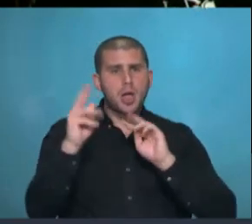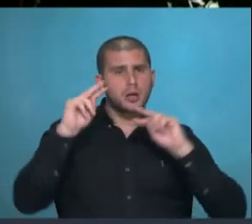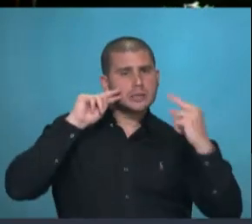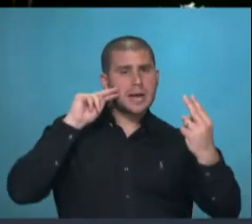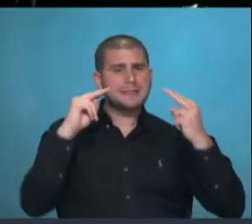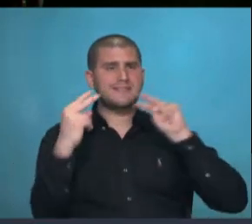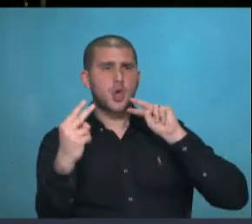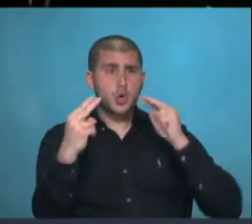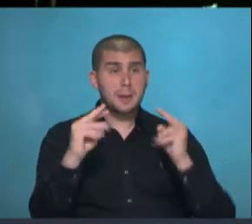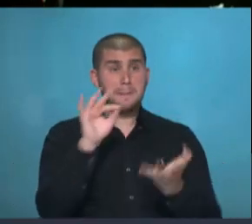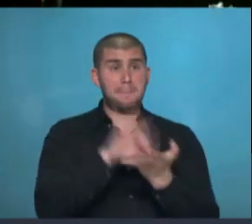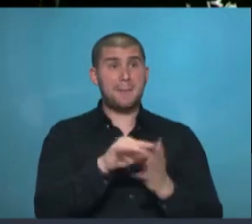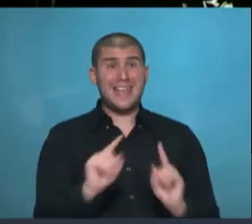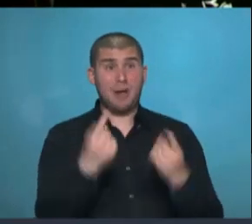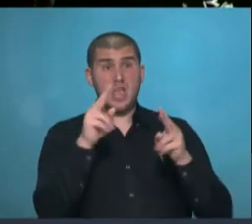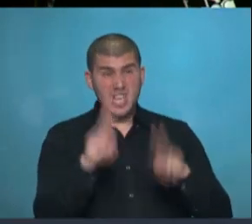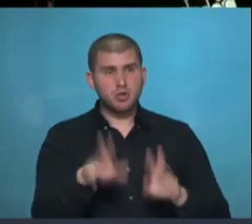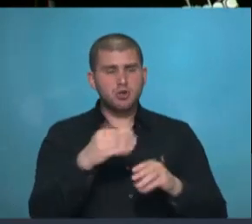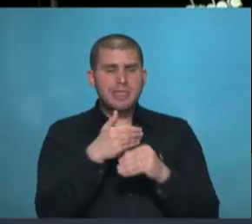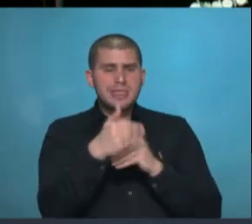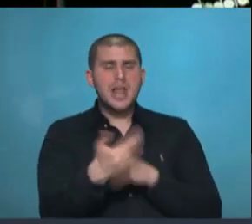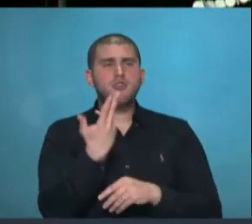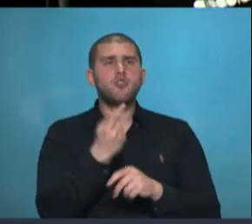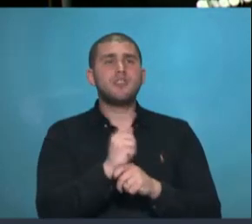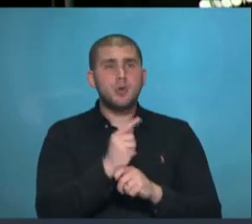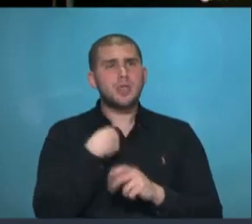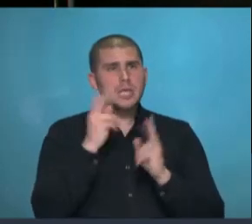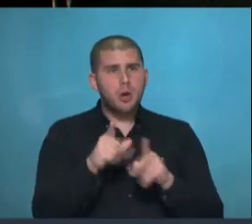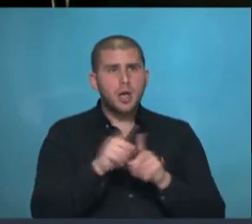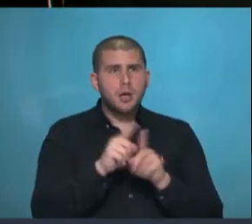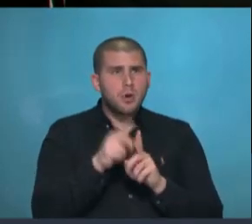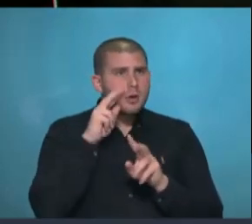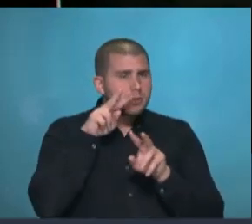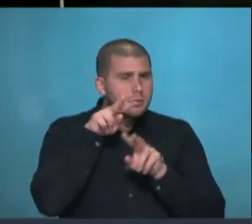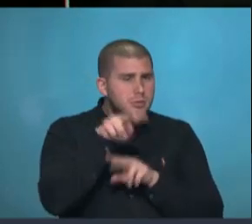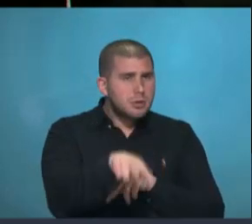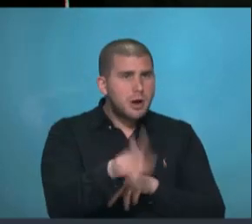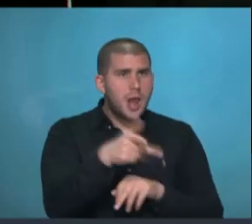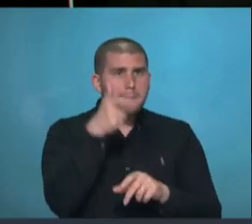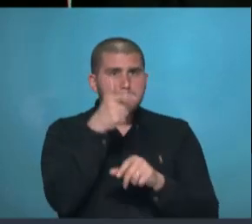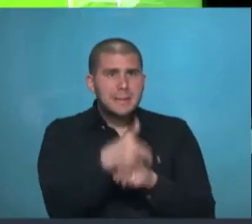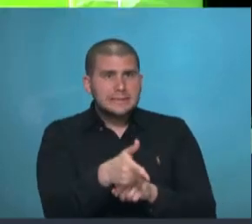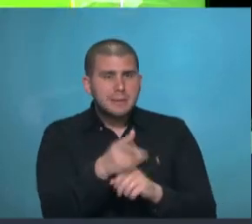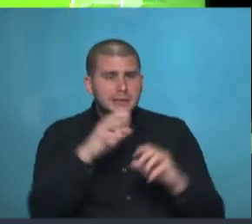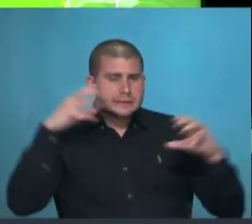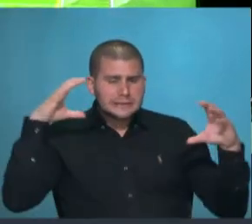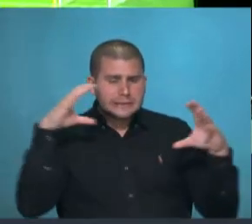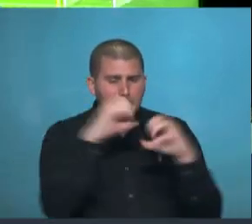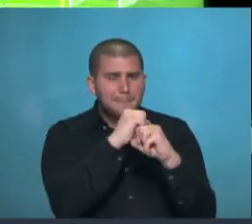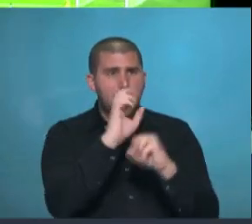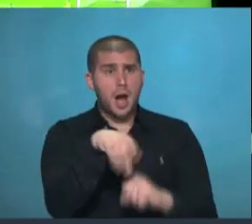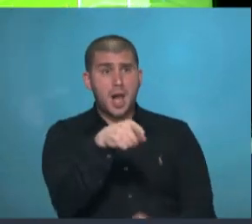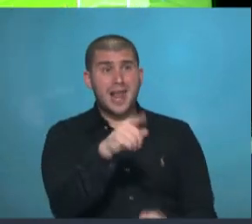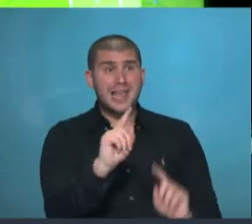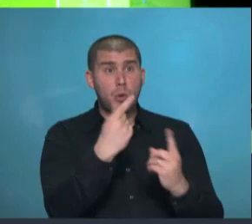ברגע שיש אירוע מסוים, יש לי דילי של 3 שניות, שאני יכול להוריד את העיניים שלי למצלמת זום על האירוע. במידה